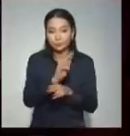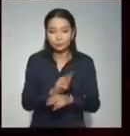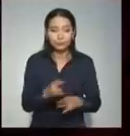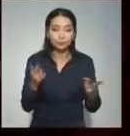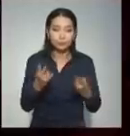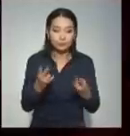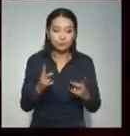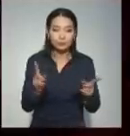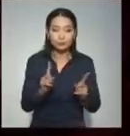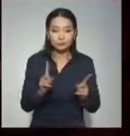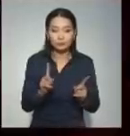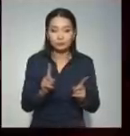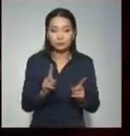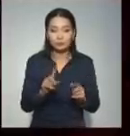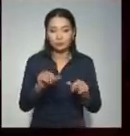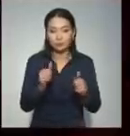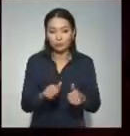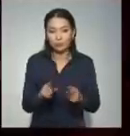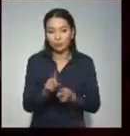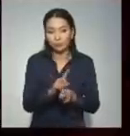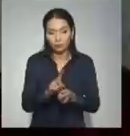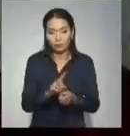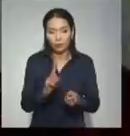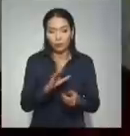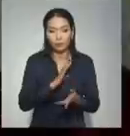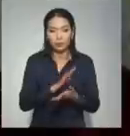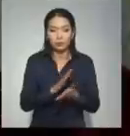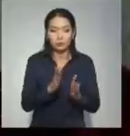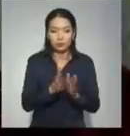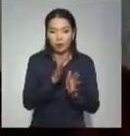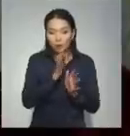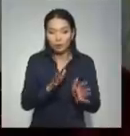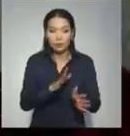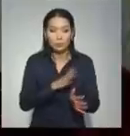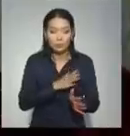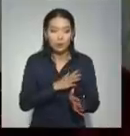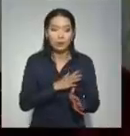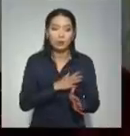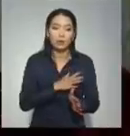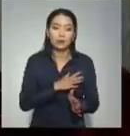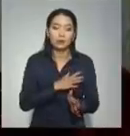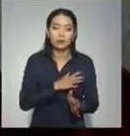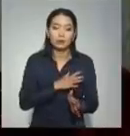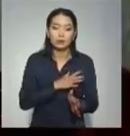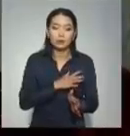чтобы помощнее насосы ставить, чтобы больше циркуляции было. Каждый год, когда